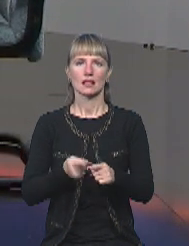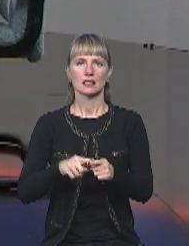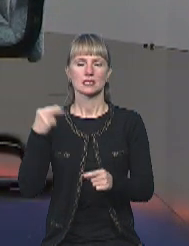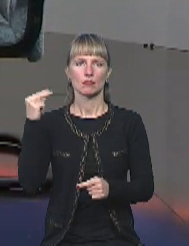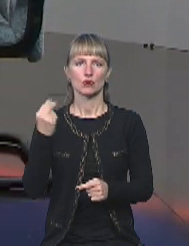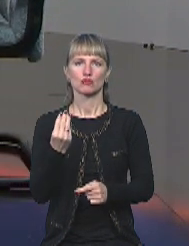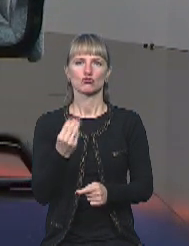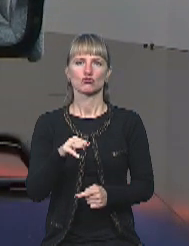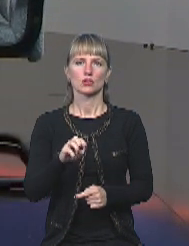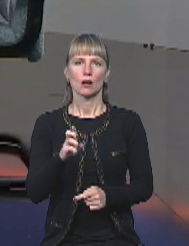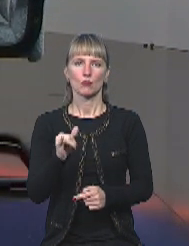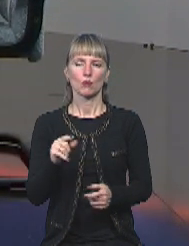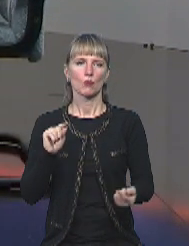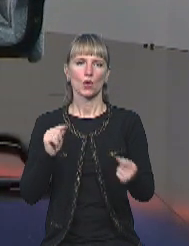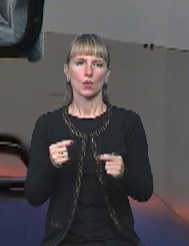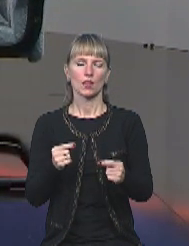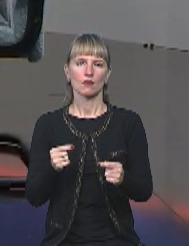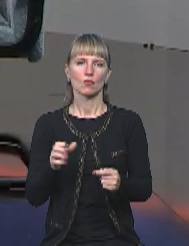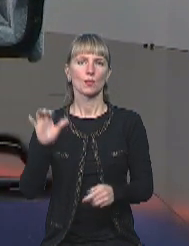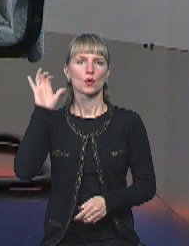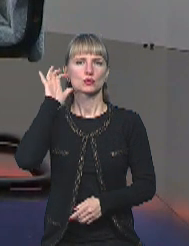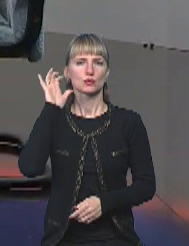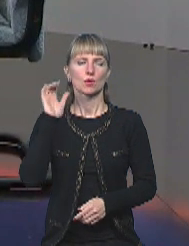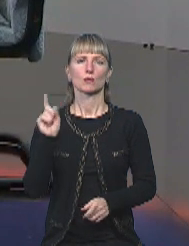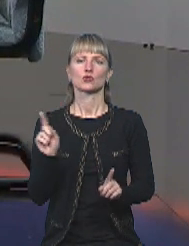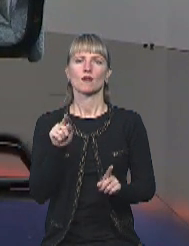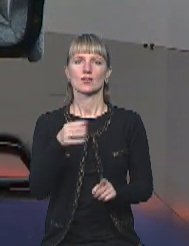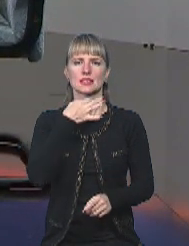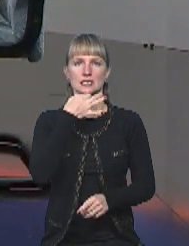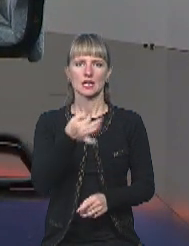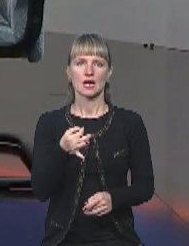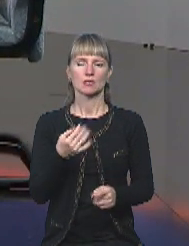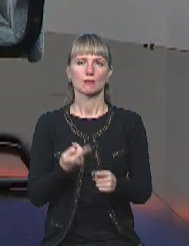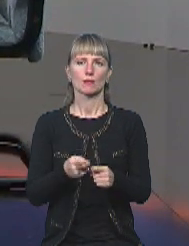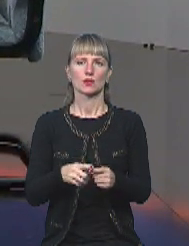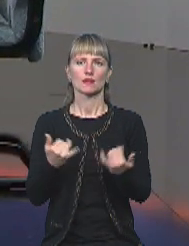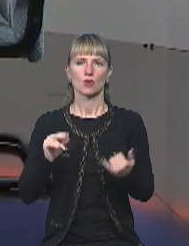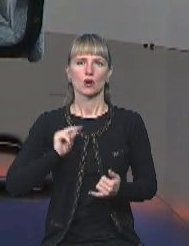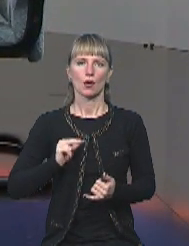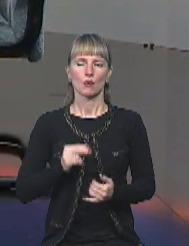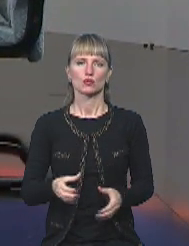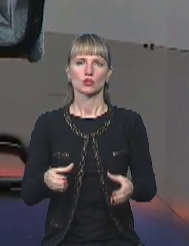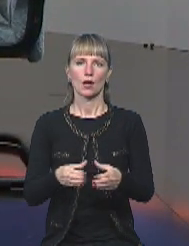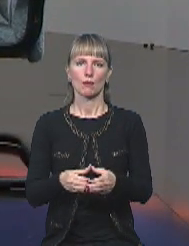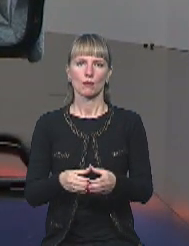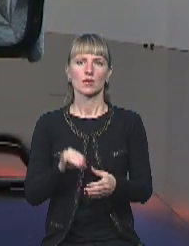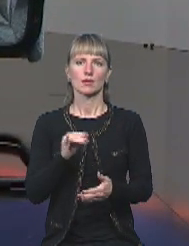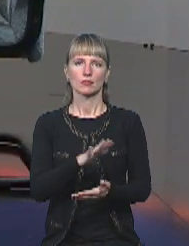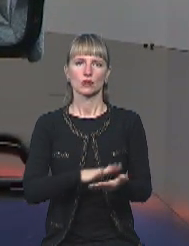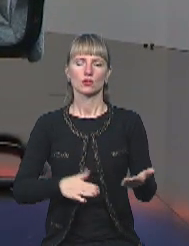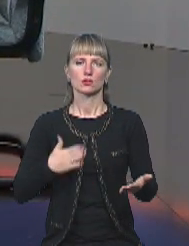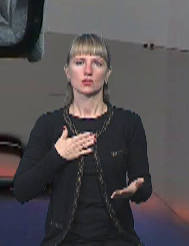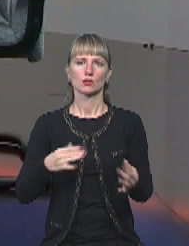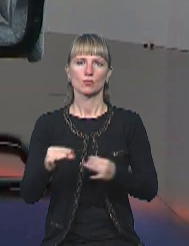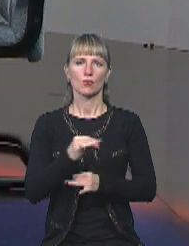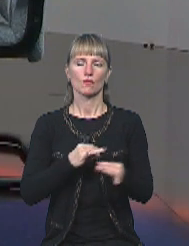запорізького штабу супротиву. Давайте послухаємо, що він скаже про сьогоднішню роботу штабу, і продовжимо наше